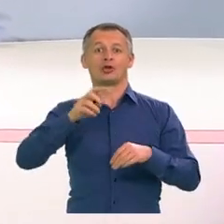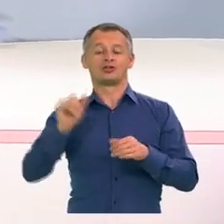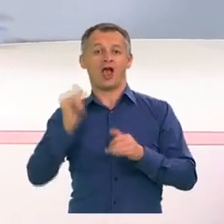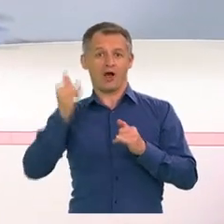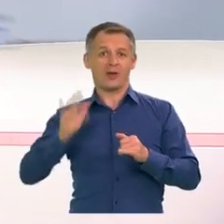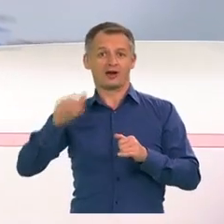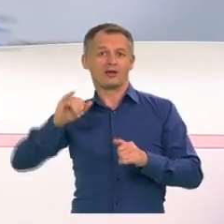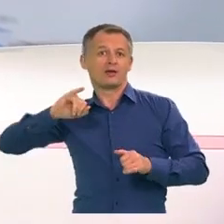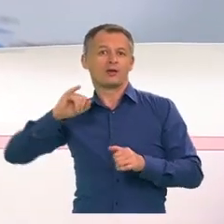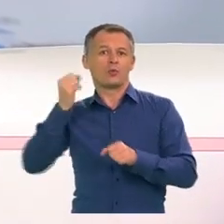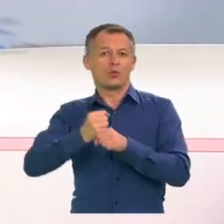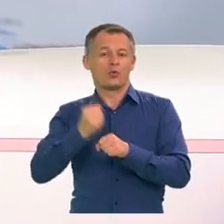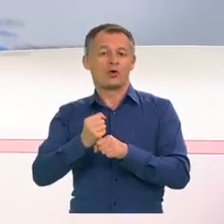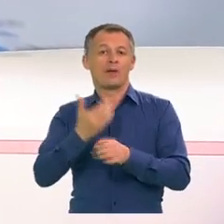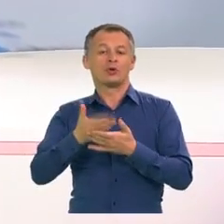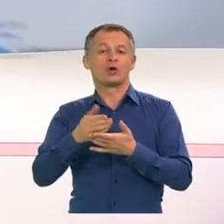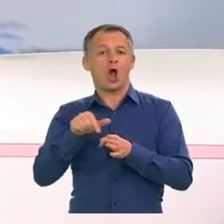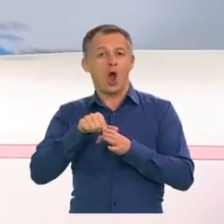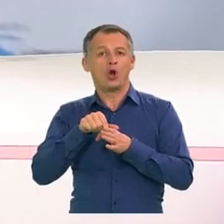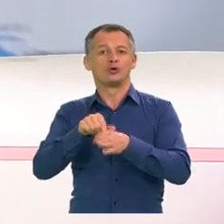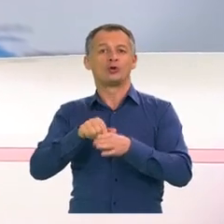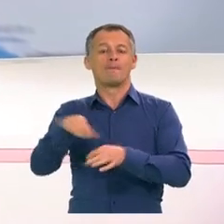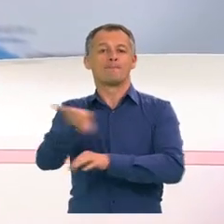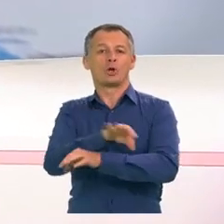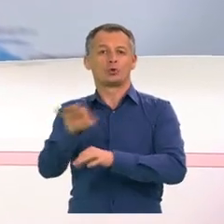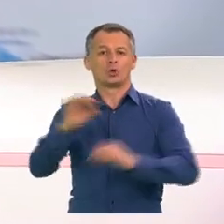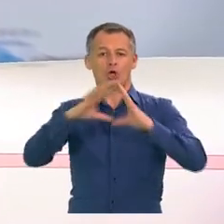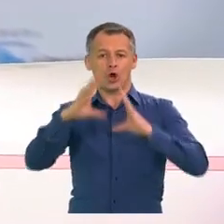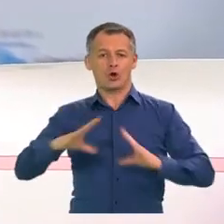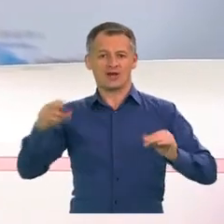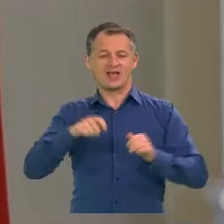misiunea de a continua proiectul România Educată, la care a și lucrat.